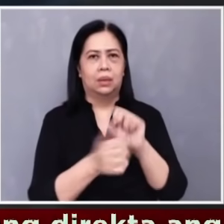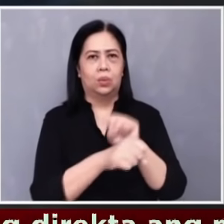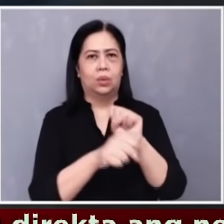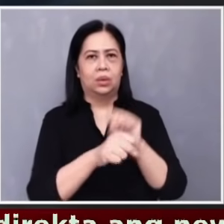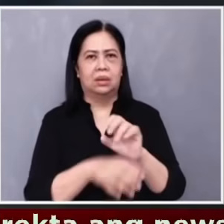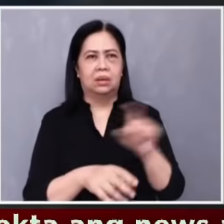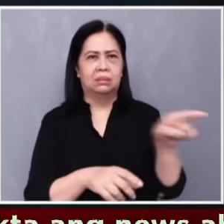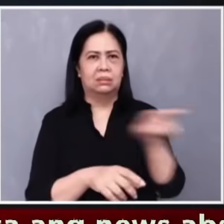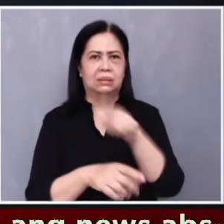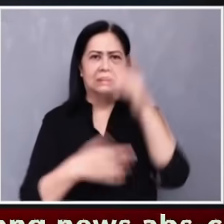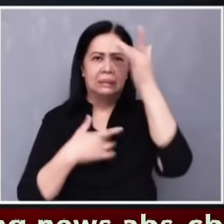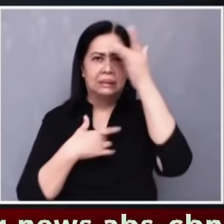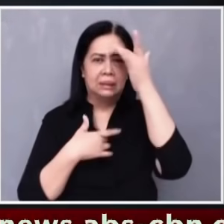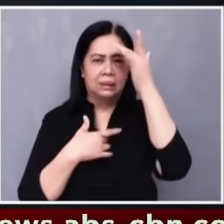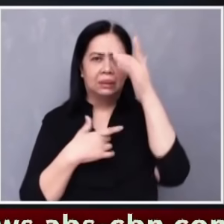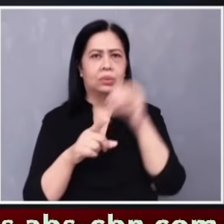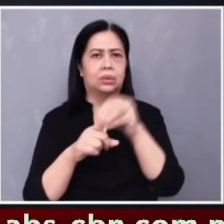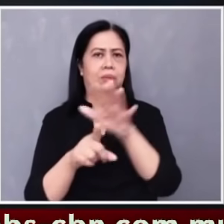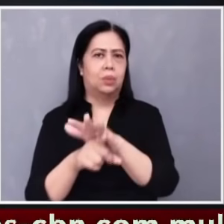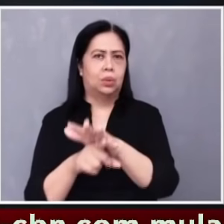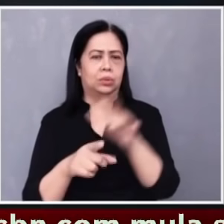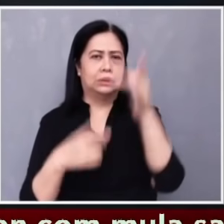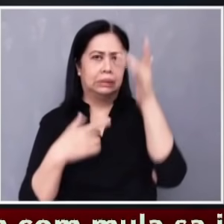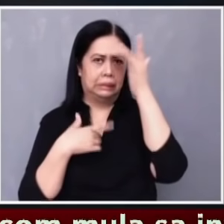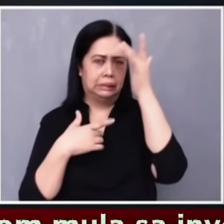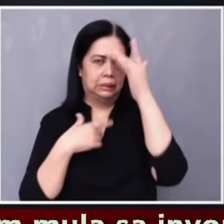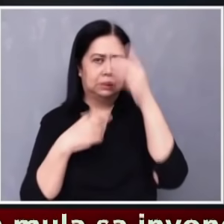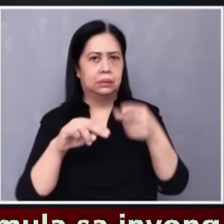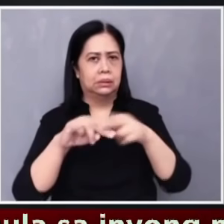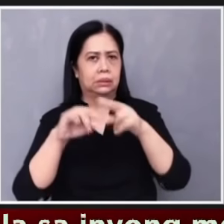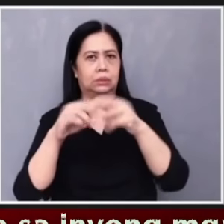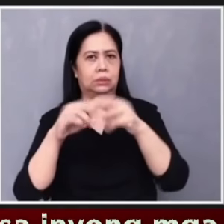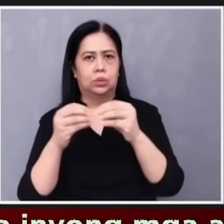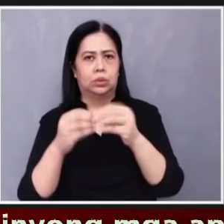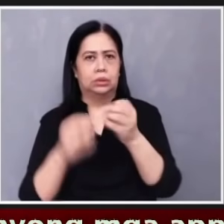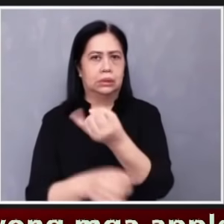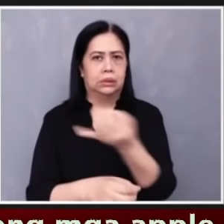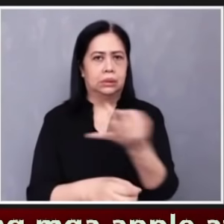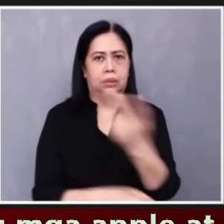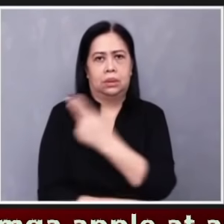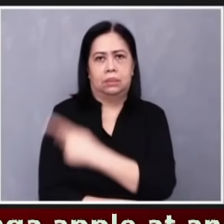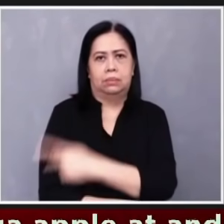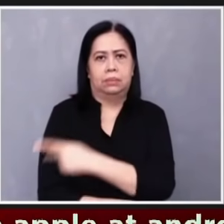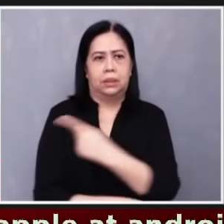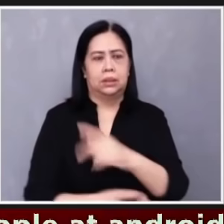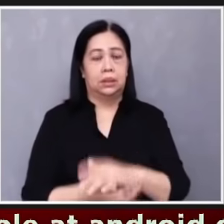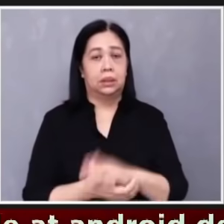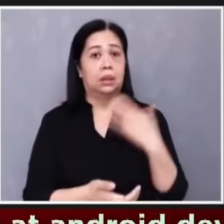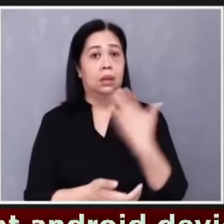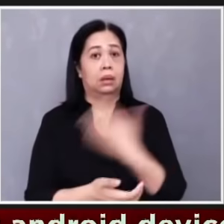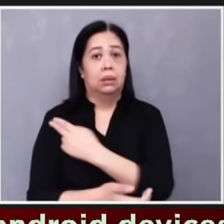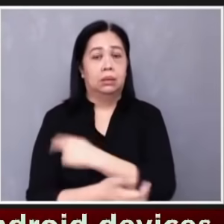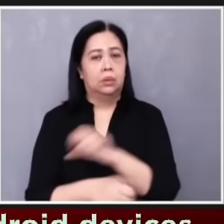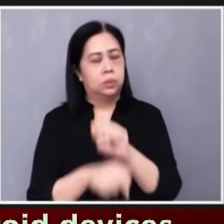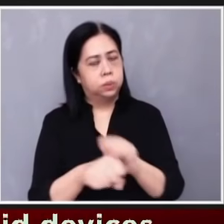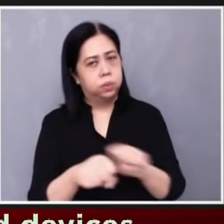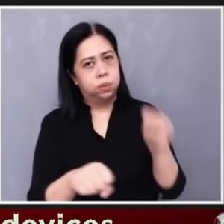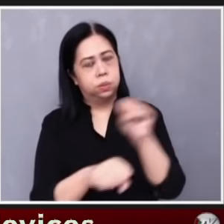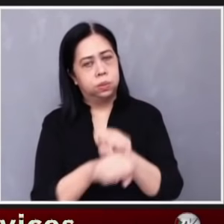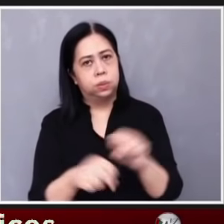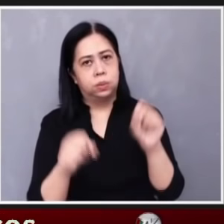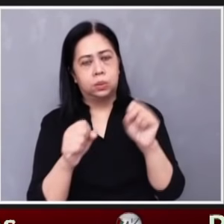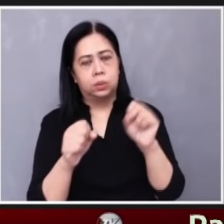o na-expose, tumataas pa ang bilang ng mga pasyente. Our hospital has been working at critical level